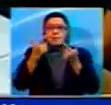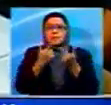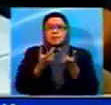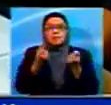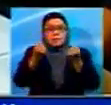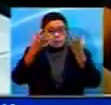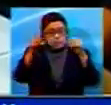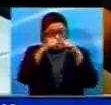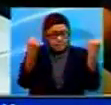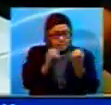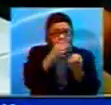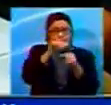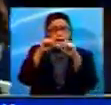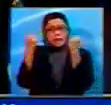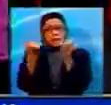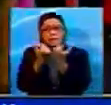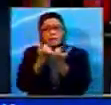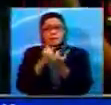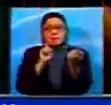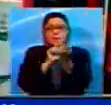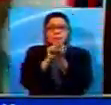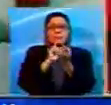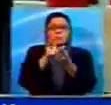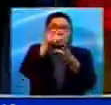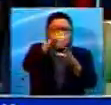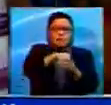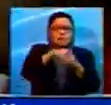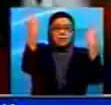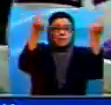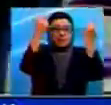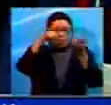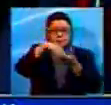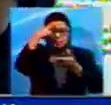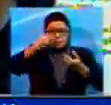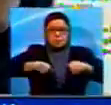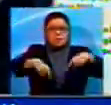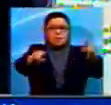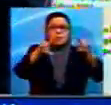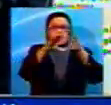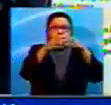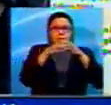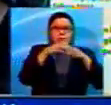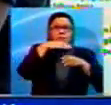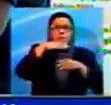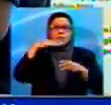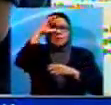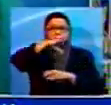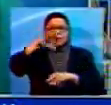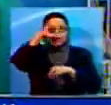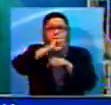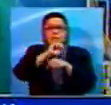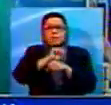Syarikat dan agensi ditemui menyertai festival ini memberi peluang dan kepada golongan belia mencari pekerjaan